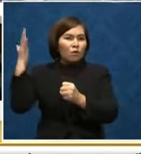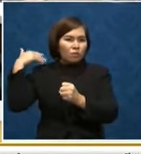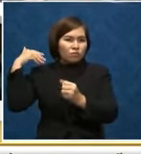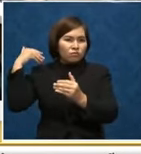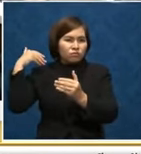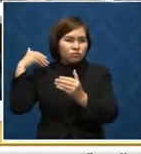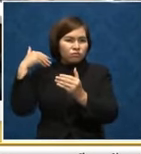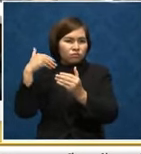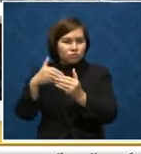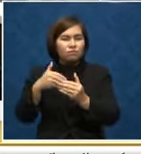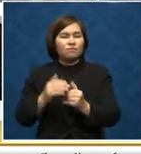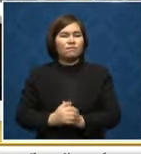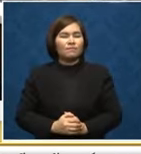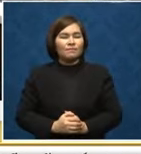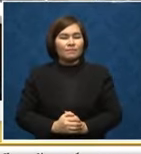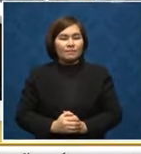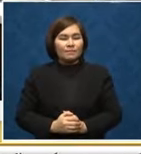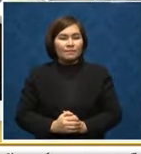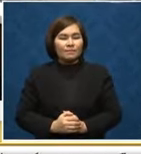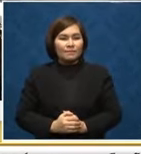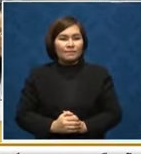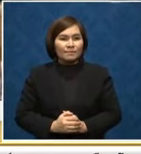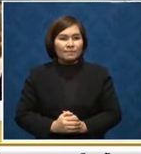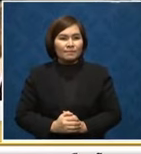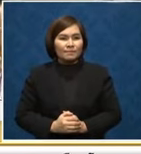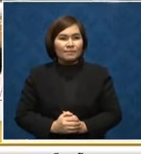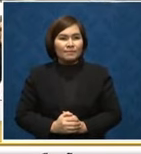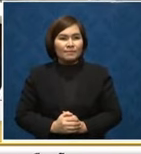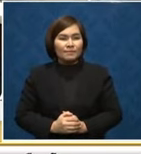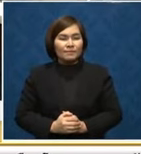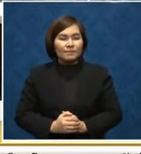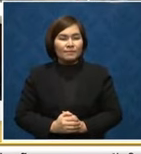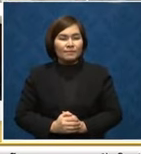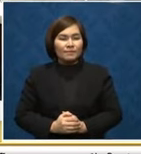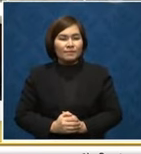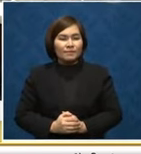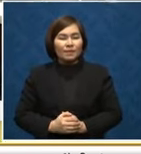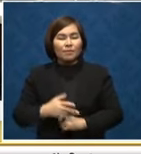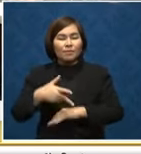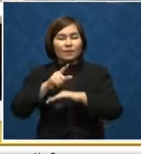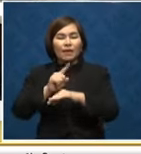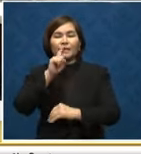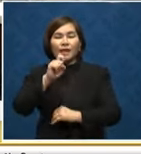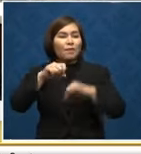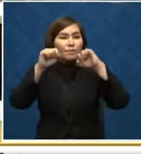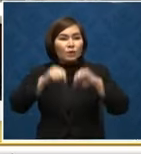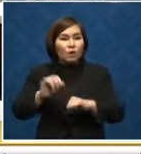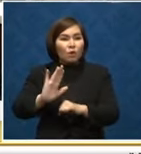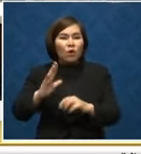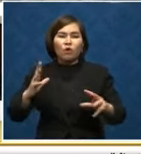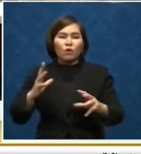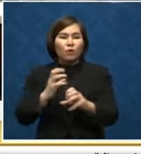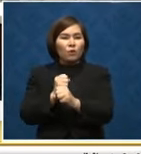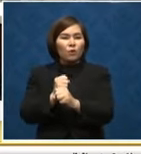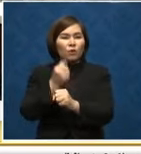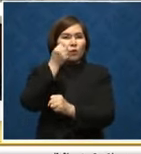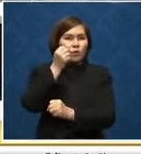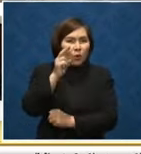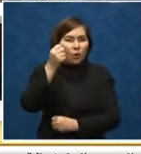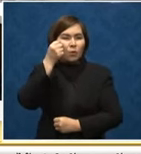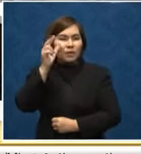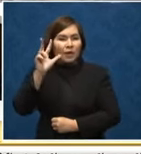ได้เดินกันมาจนถึงปัจจุบันถ้าประธานจะไม่ต้องถามมติก็ได้ให้เป็น2วันและ3วัน